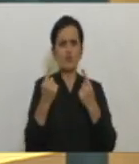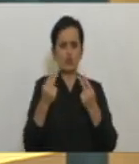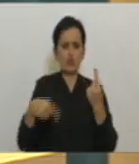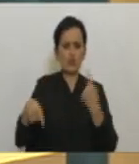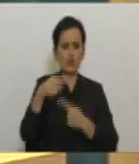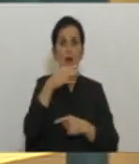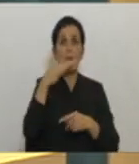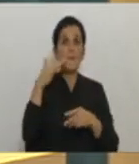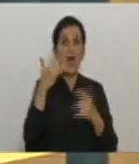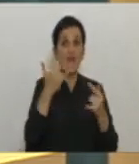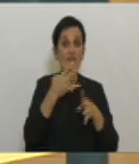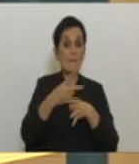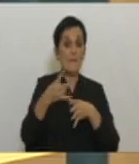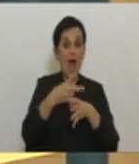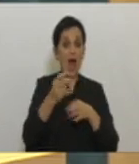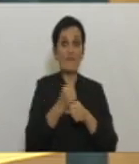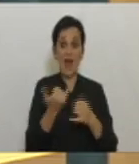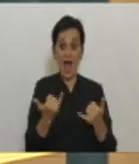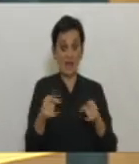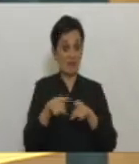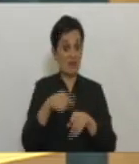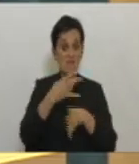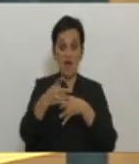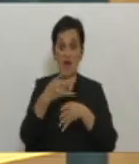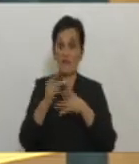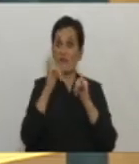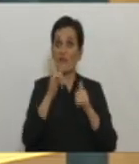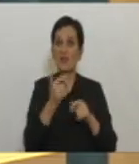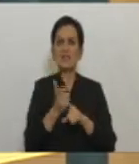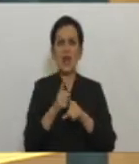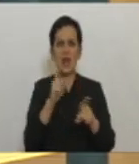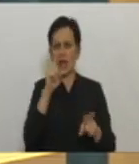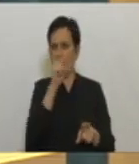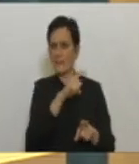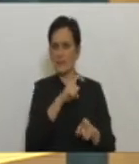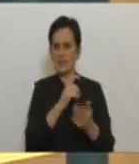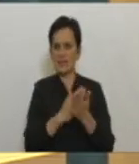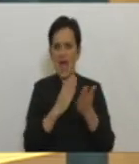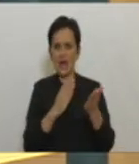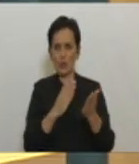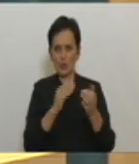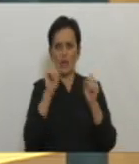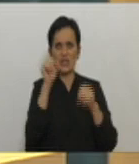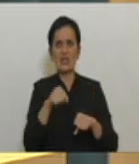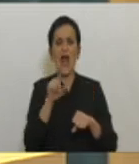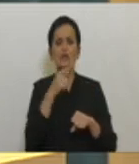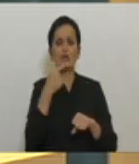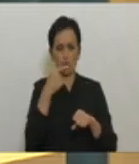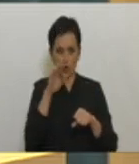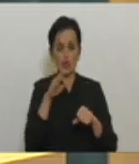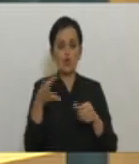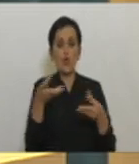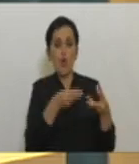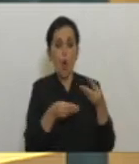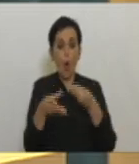ბევრ მავნებლობას აკეთებდა. ახლა არ უარ ხდება, რომ არ ხდება, ამით ხარ ძალიან გამწარებულები. რა თქმა უნდა, შეიძლება სადღაც იყოს კორუფცია,